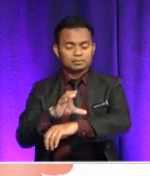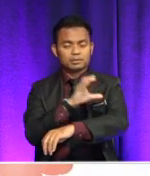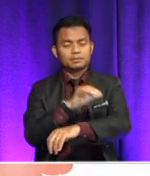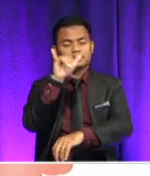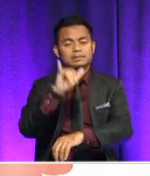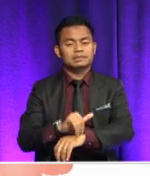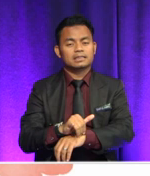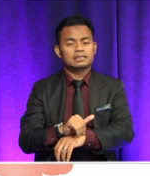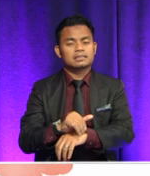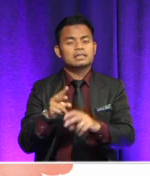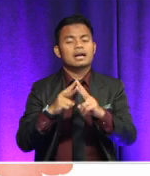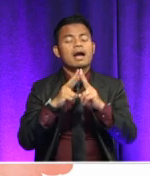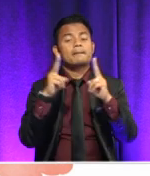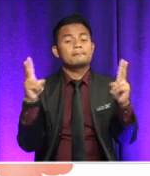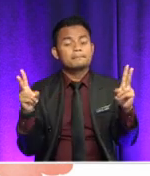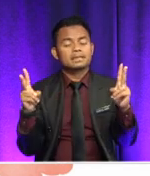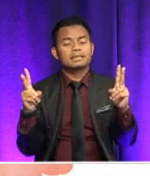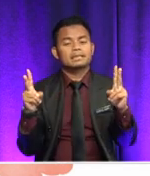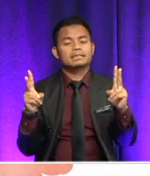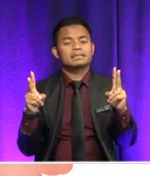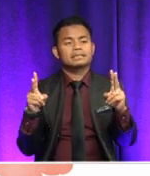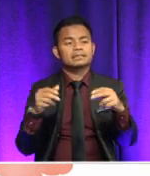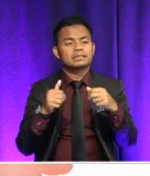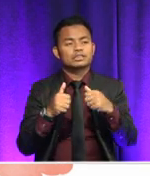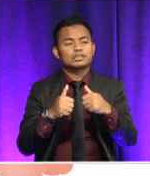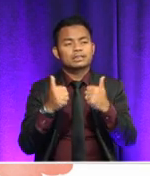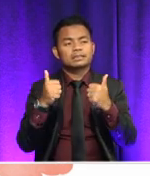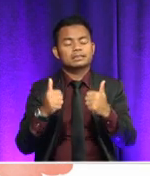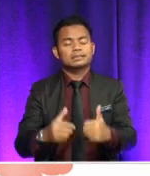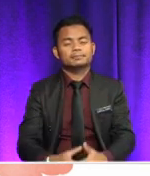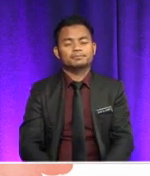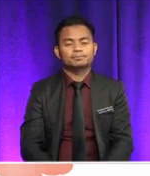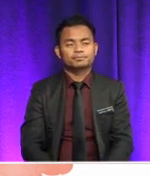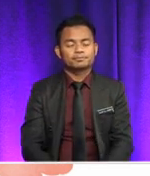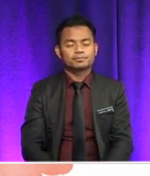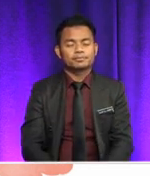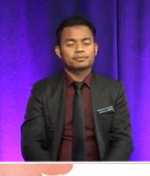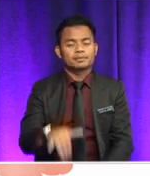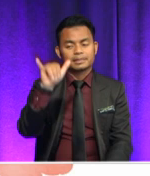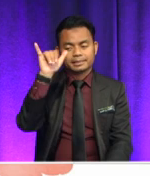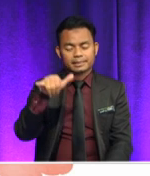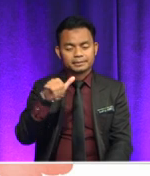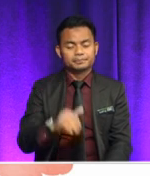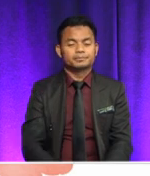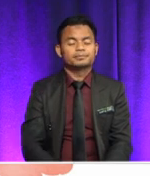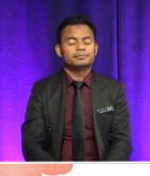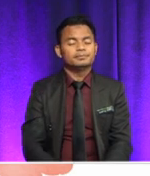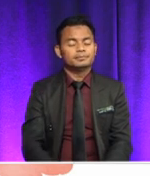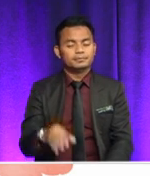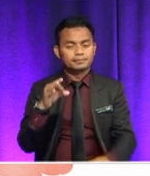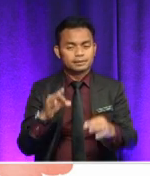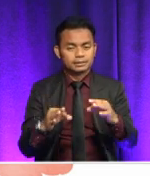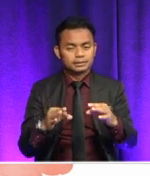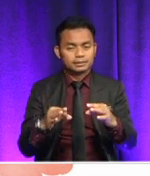canggih Oke jadi sini ada perkataan yang kalau compliment pula guru mengatakan